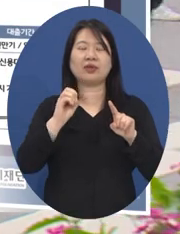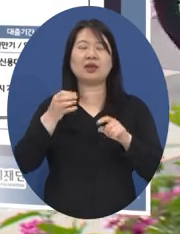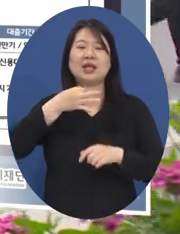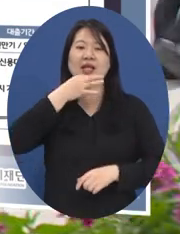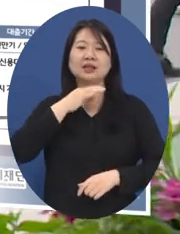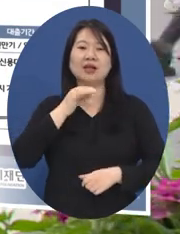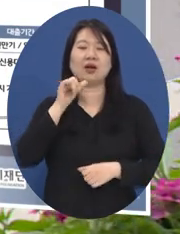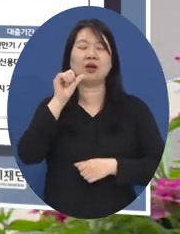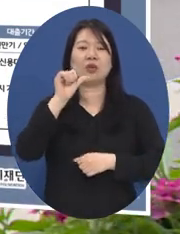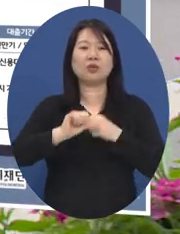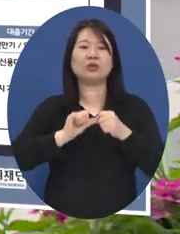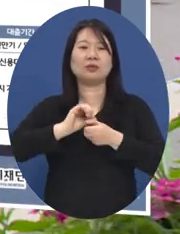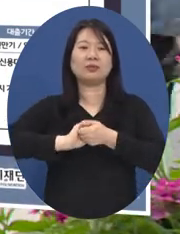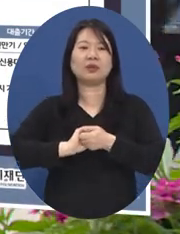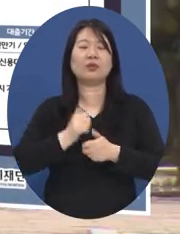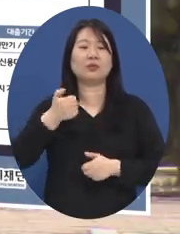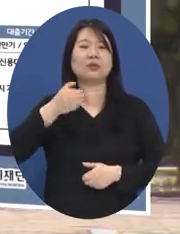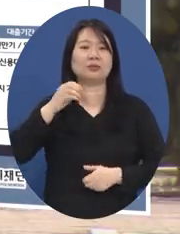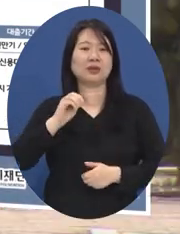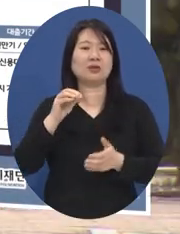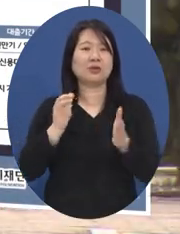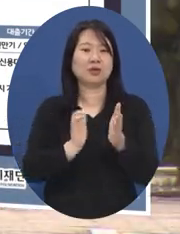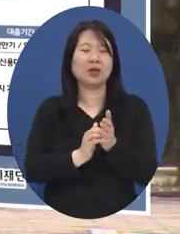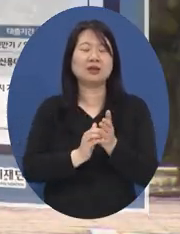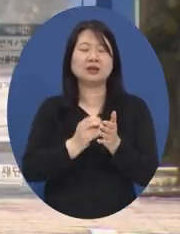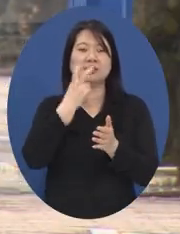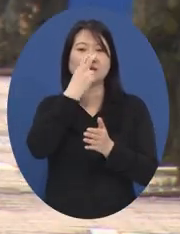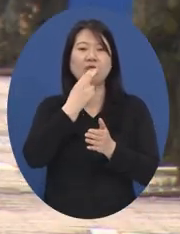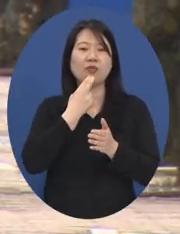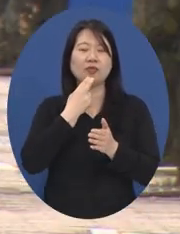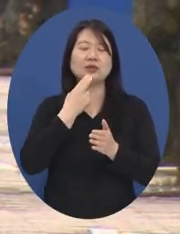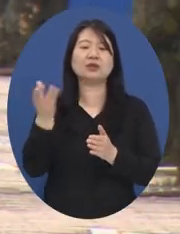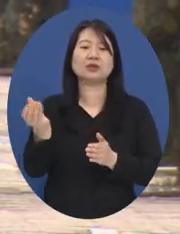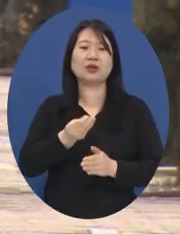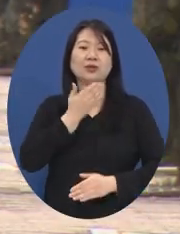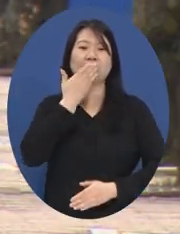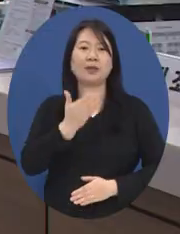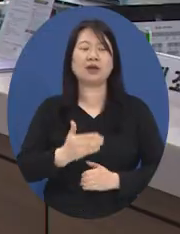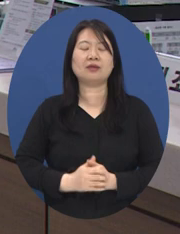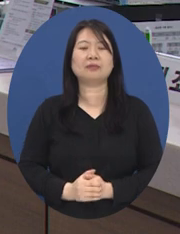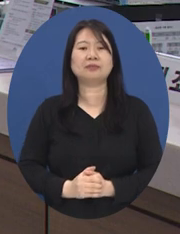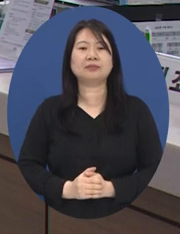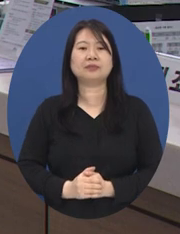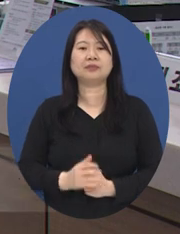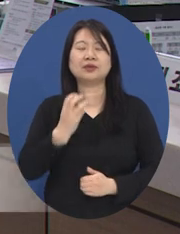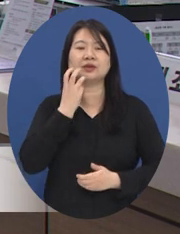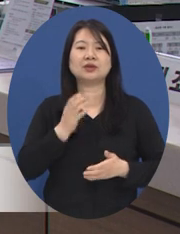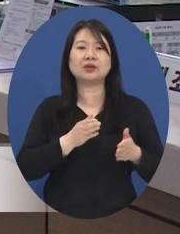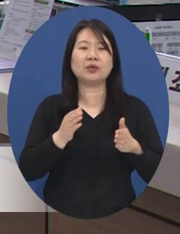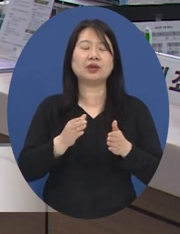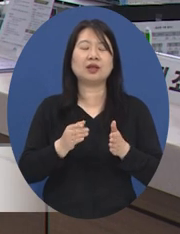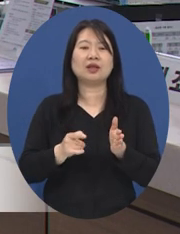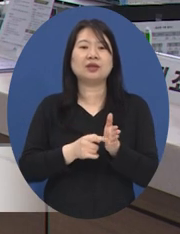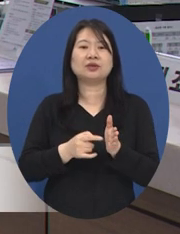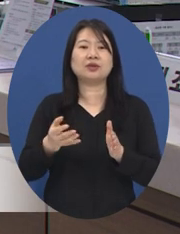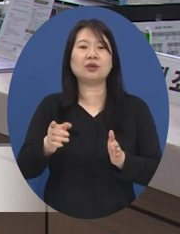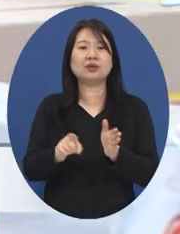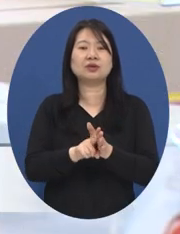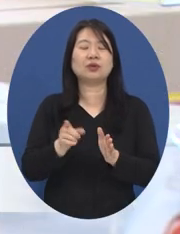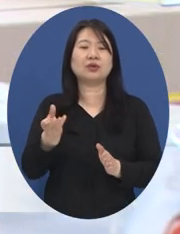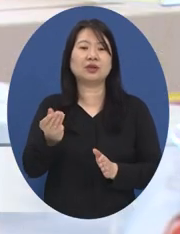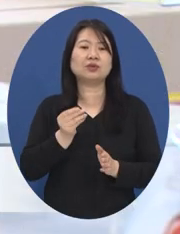이자에 5년 만기로 50만 원까지 무심사 대출을 받을 수 있습니다. 경기 극저신용대출